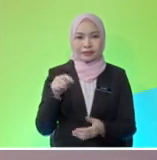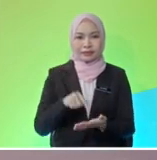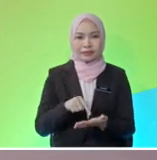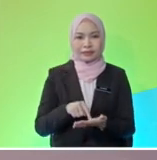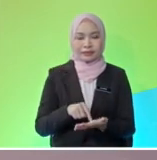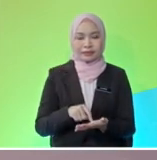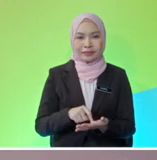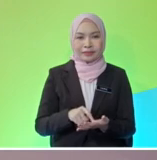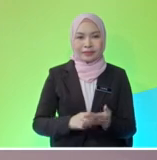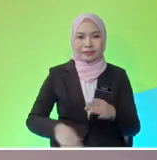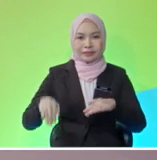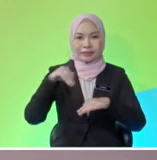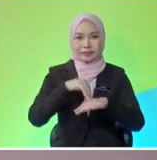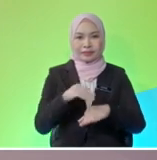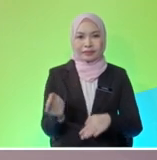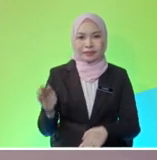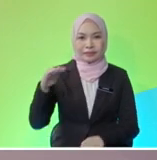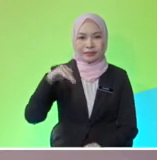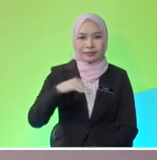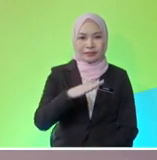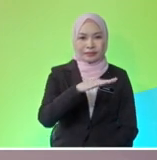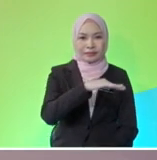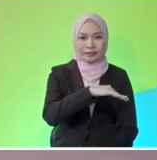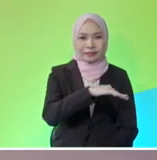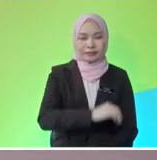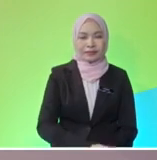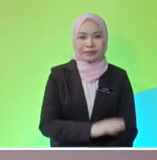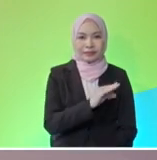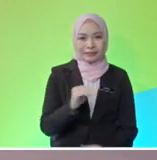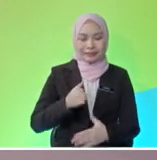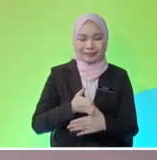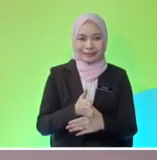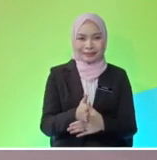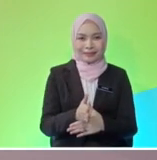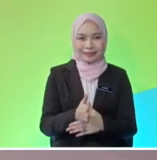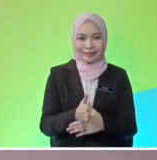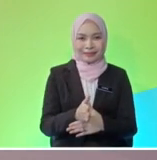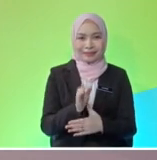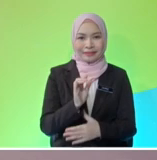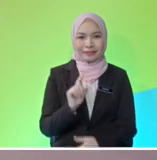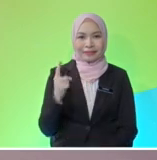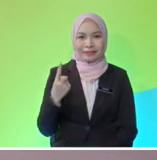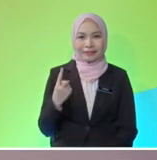naik bukit turun. Kemudian terus sahaja.